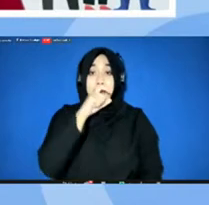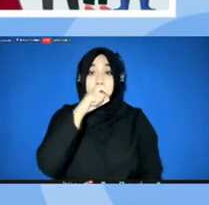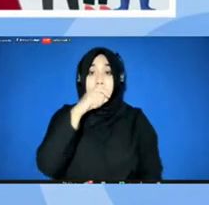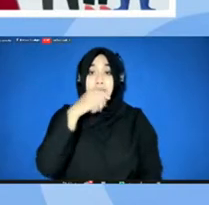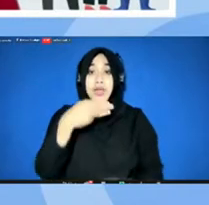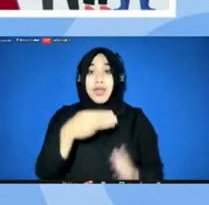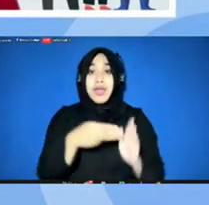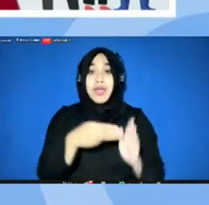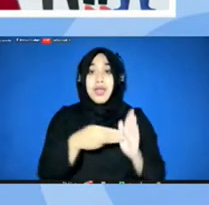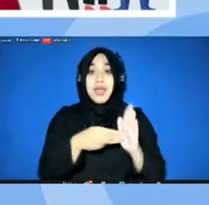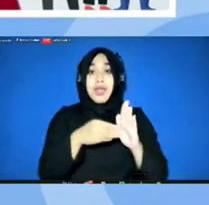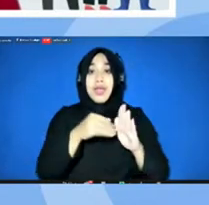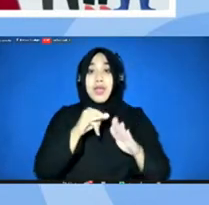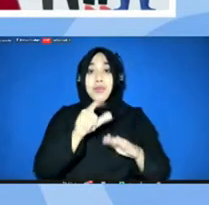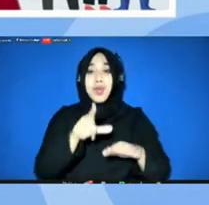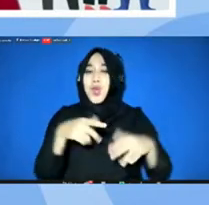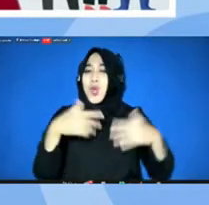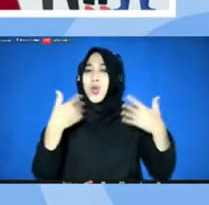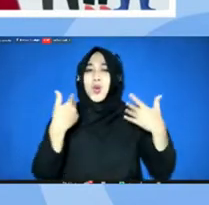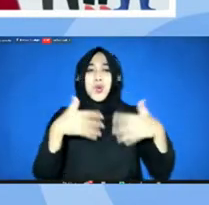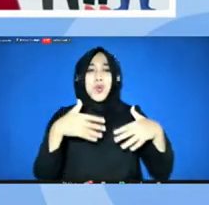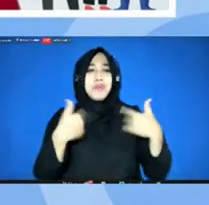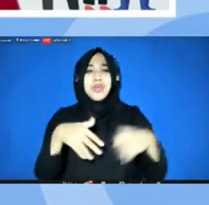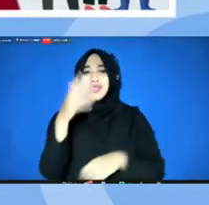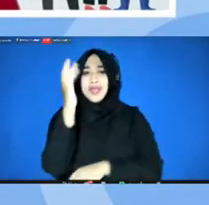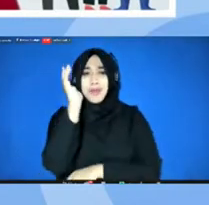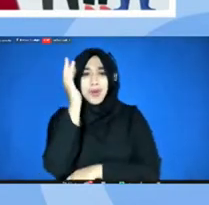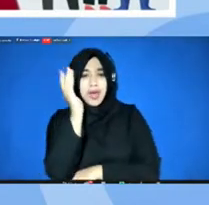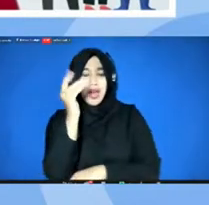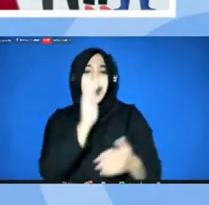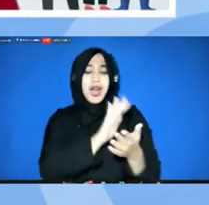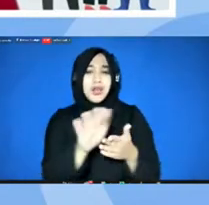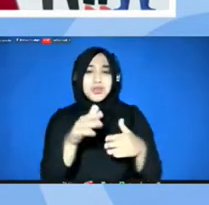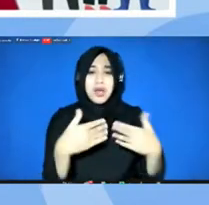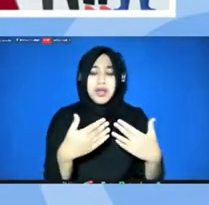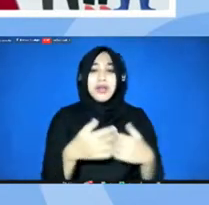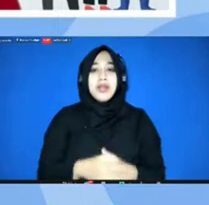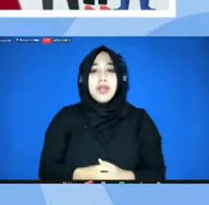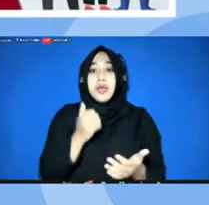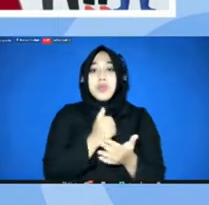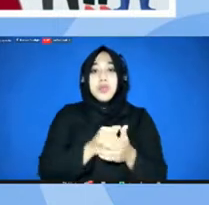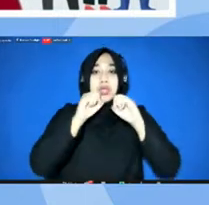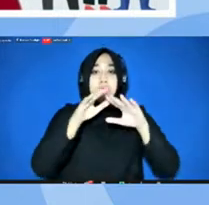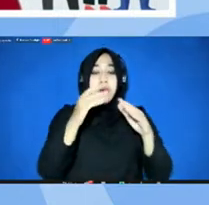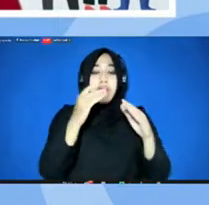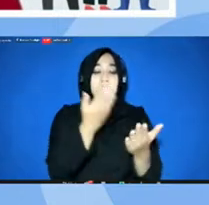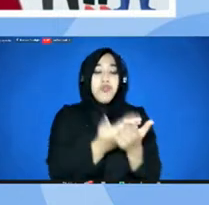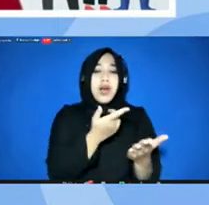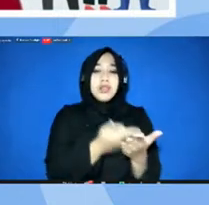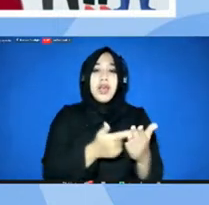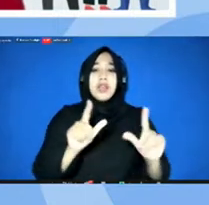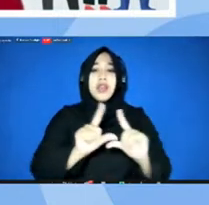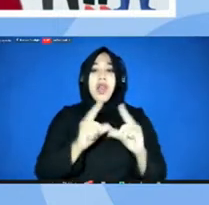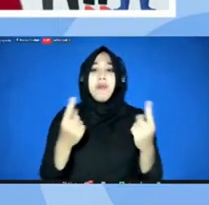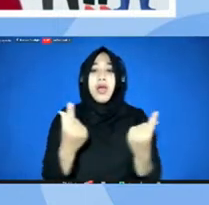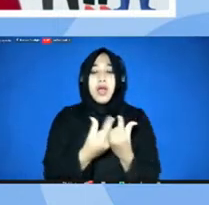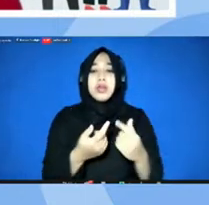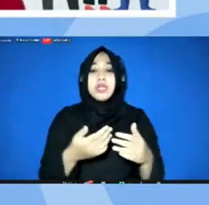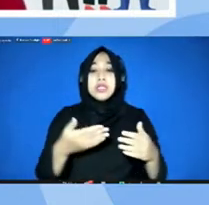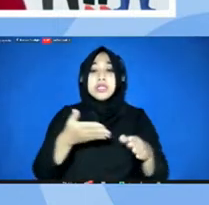sekali dari pemaparannya, begitu langsung benar-benar terpapar nyata dari lapangan. Sebelum Bapak beranjak